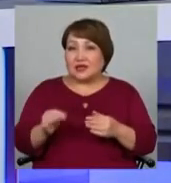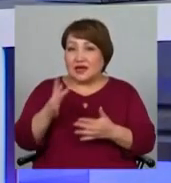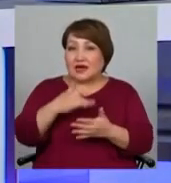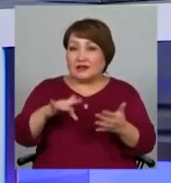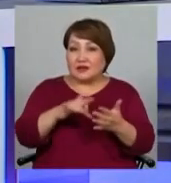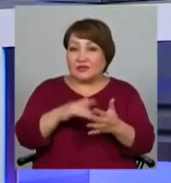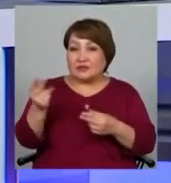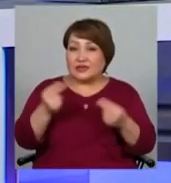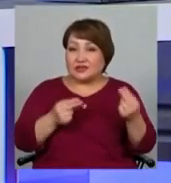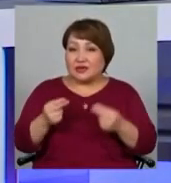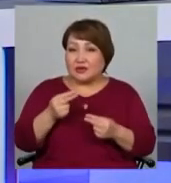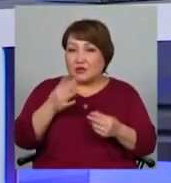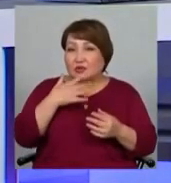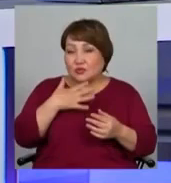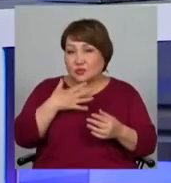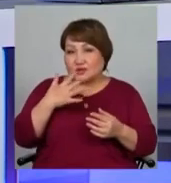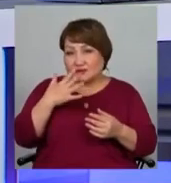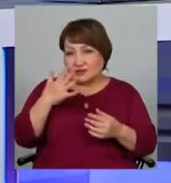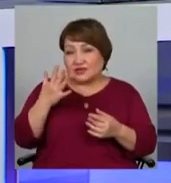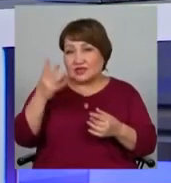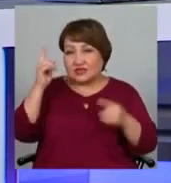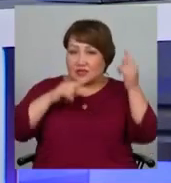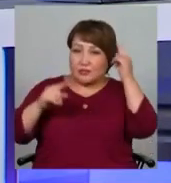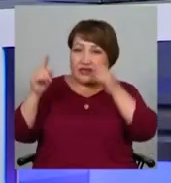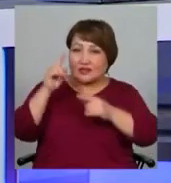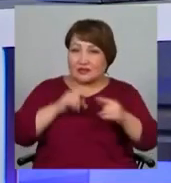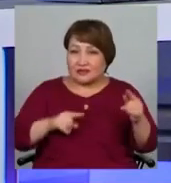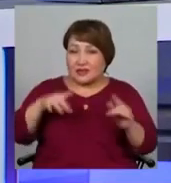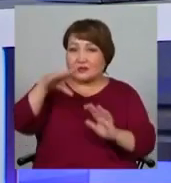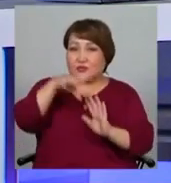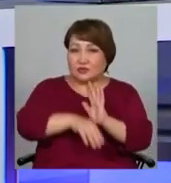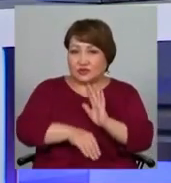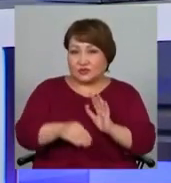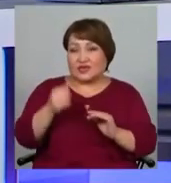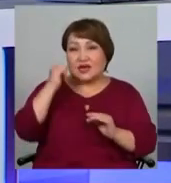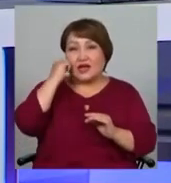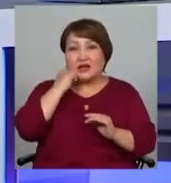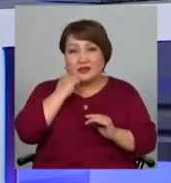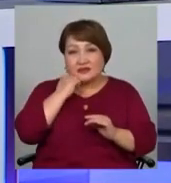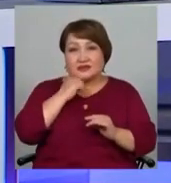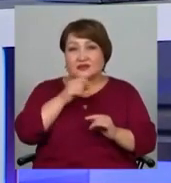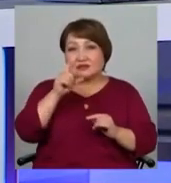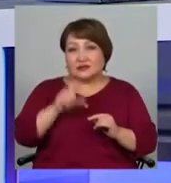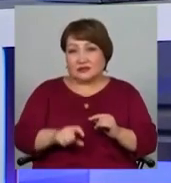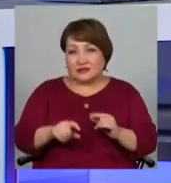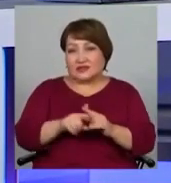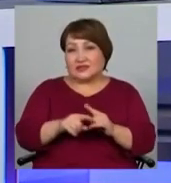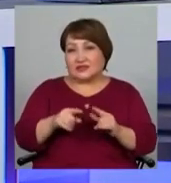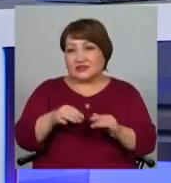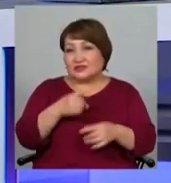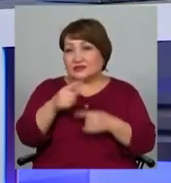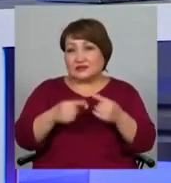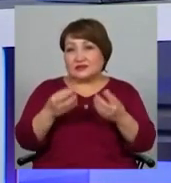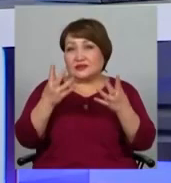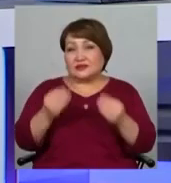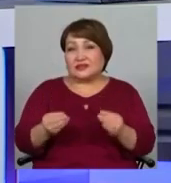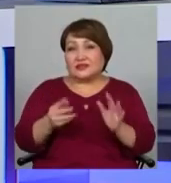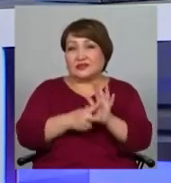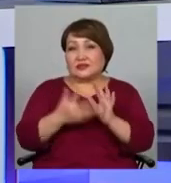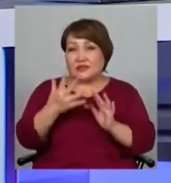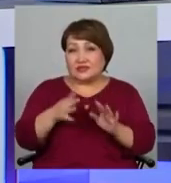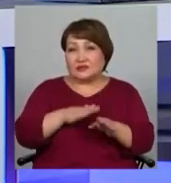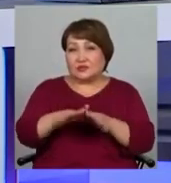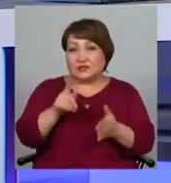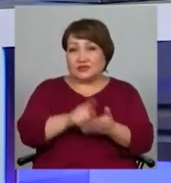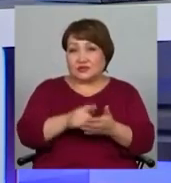ұлт тағдырын шығармаларына арқау еткен әдебиет ақсақалы санаулы күннен соң 85-ке толар еді. Ғазиз ғұмырында ел